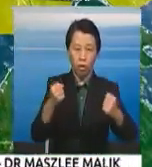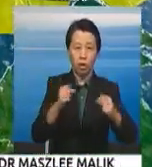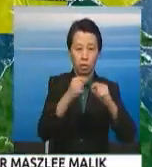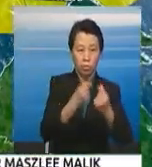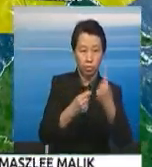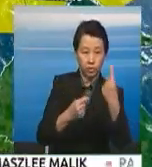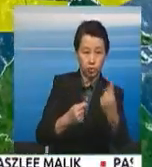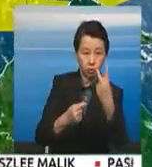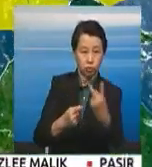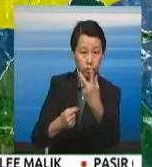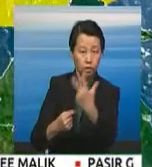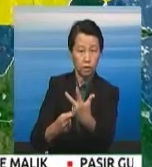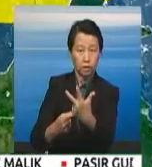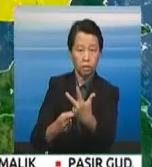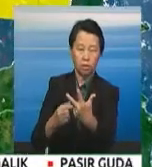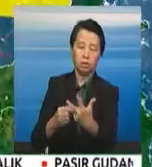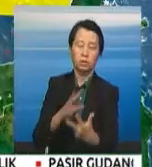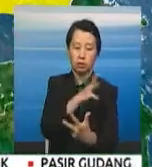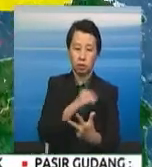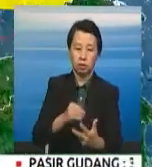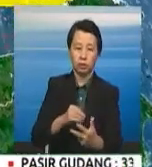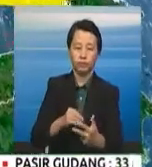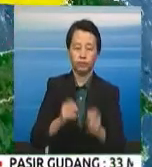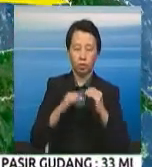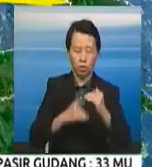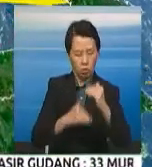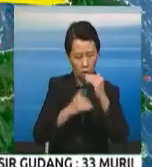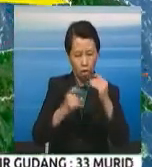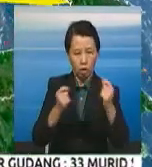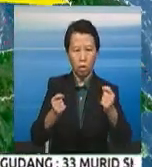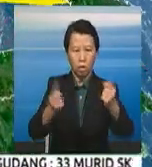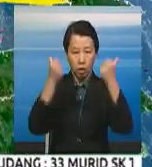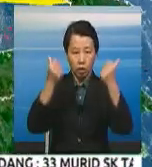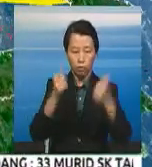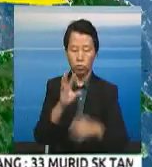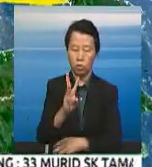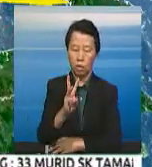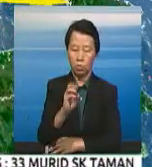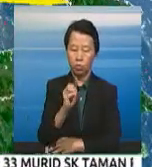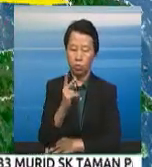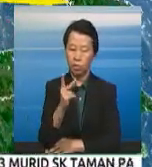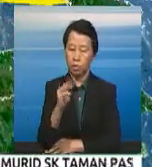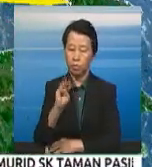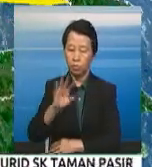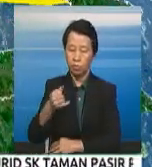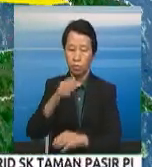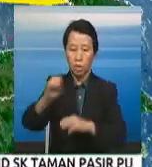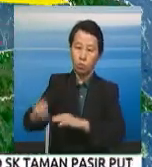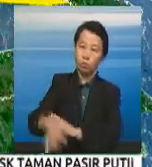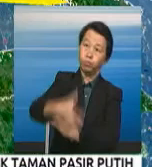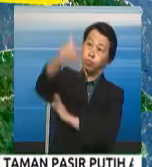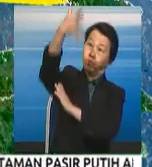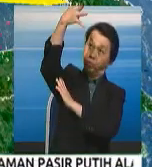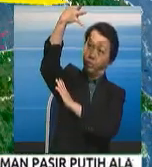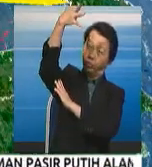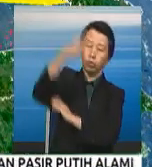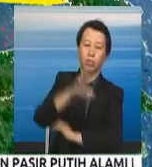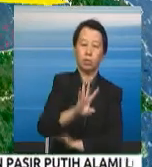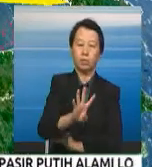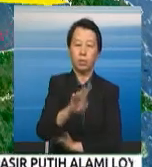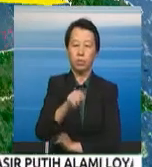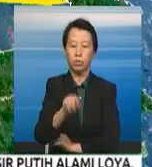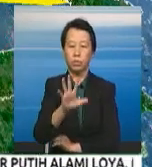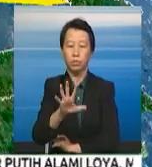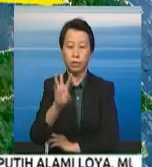dan juga kategori ketiga, yang mana laju angin boleh mencecah 60 km sejam dan ketinggian ombak boleh melebihi